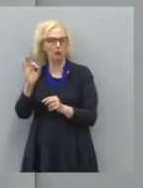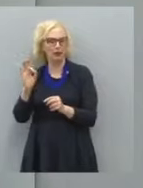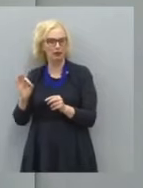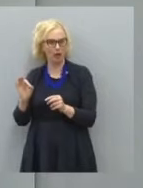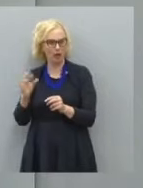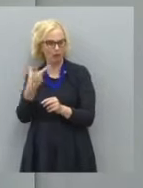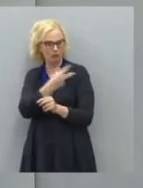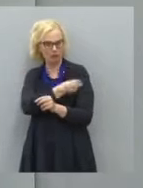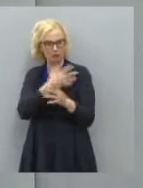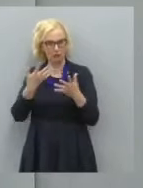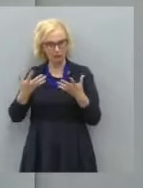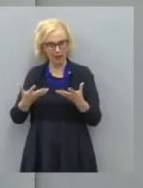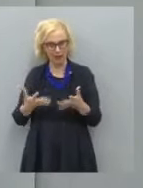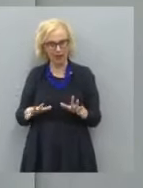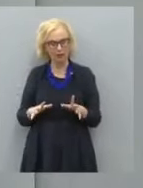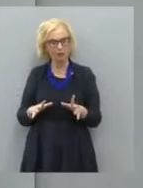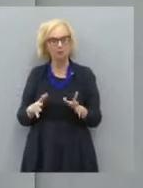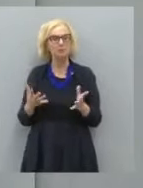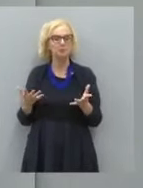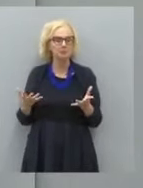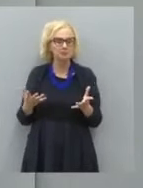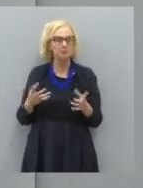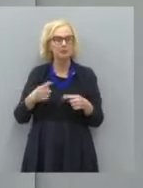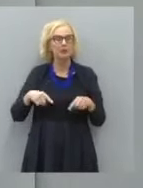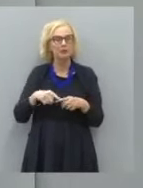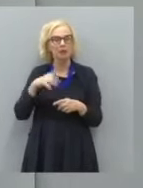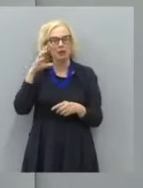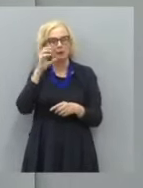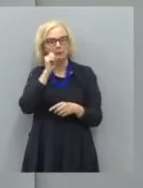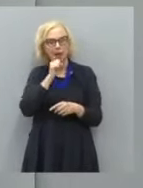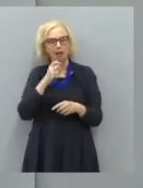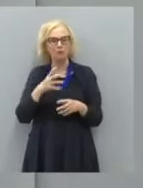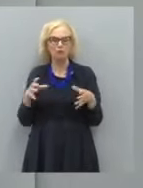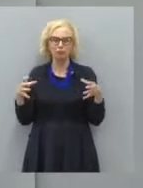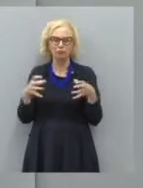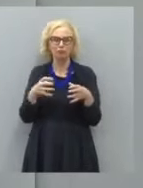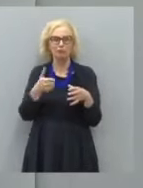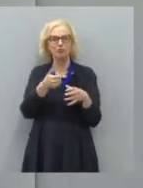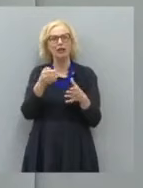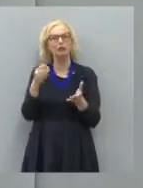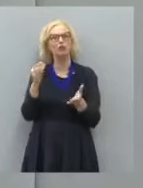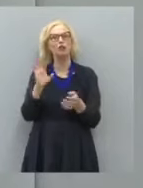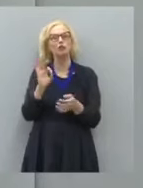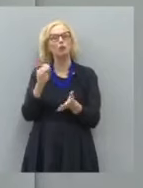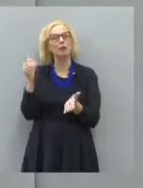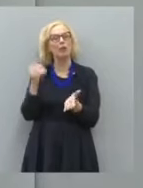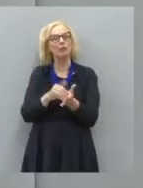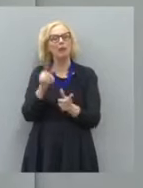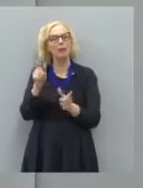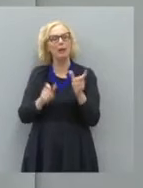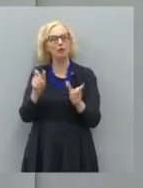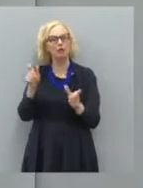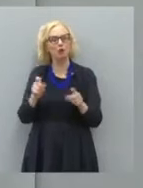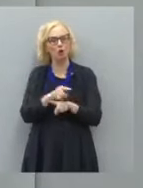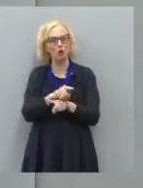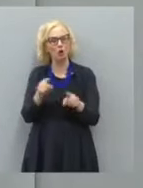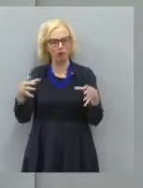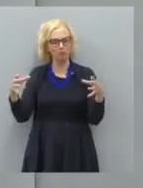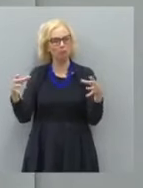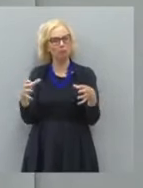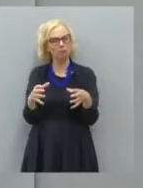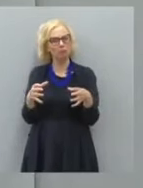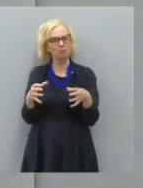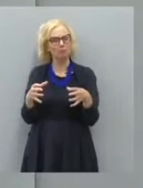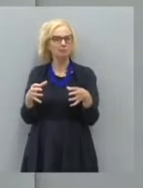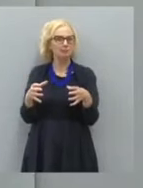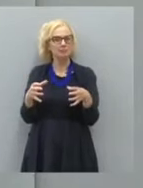e quindi anche lì capite bene che avremo un serbatoio complessivo di 150 mila persone in un'ottica